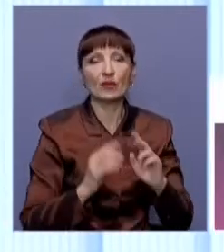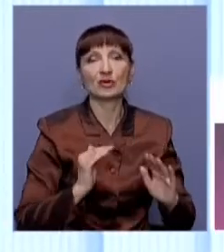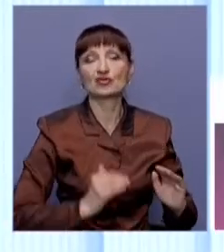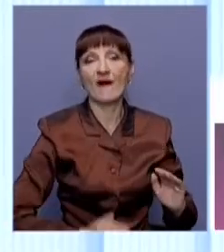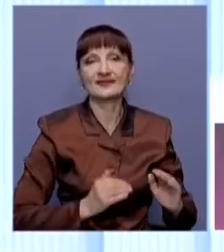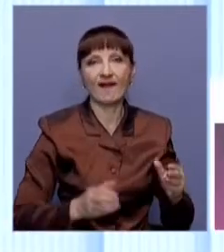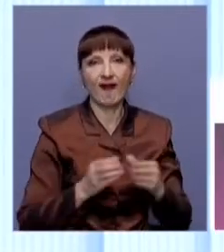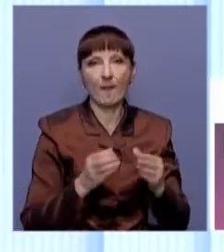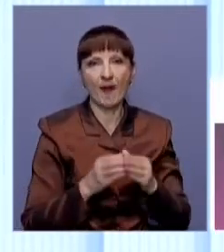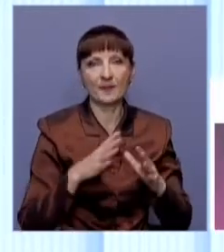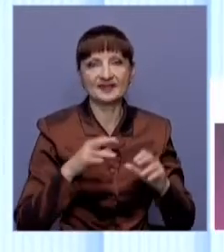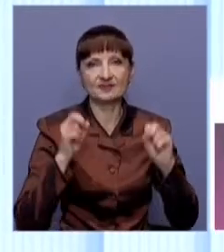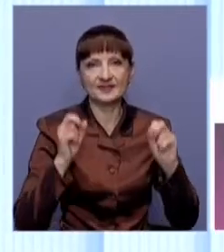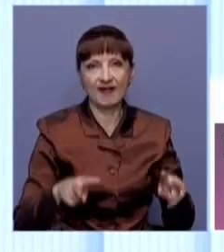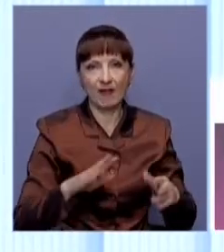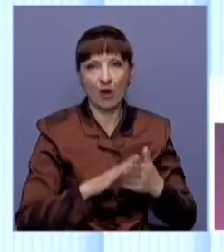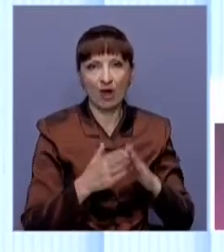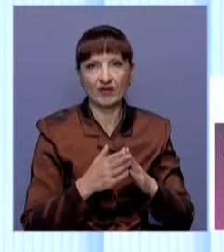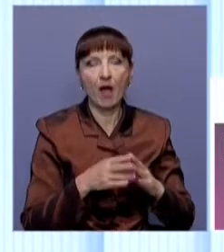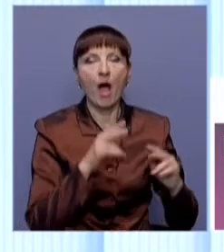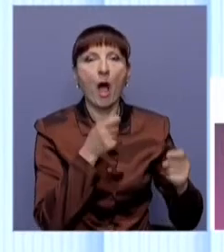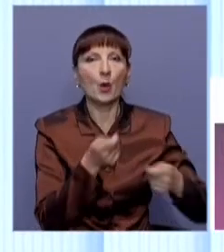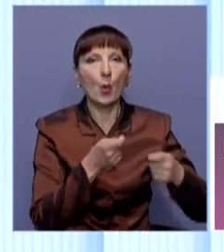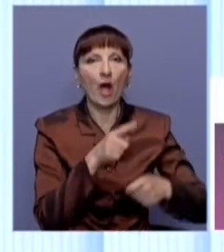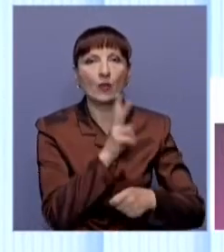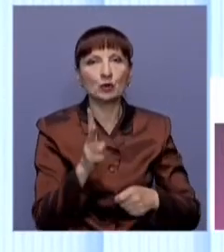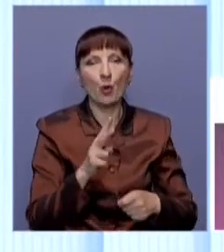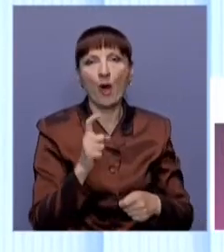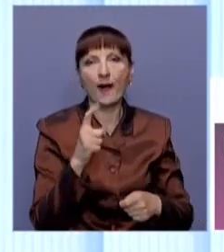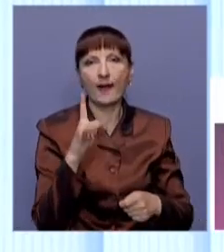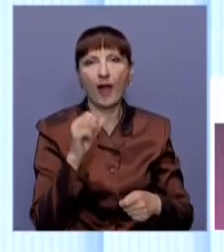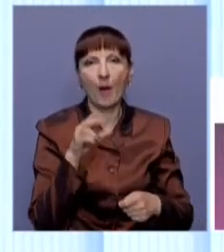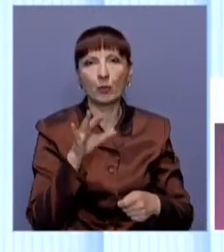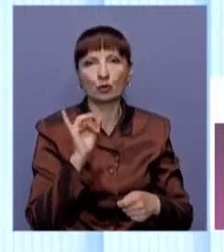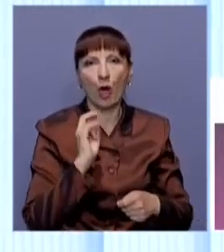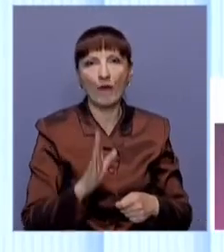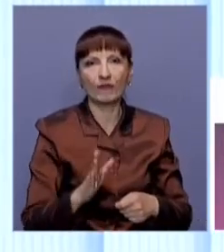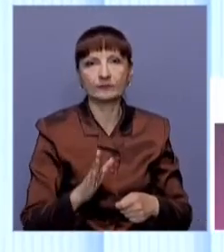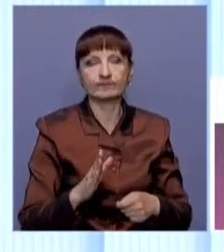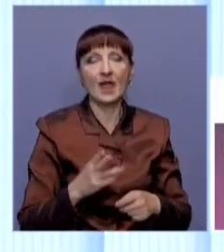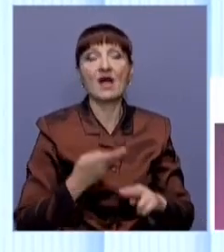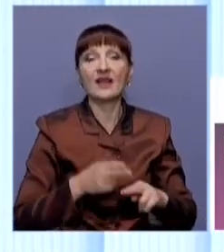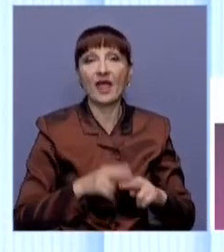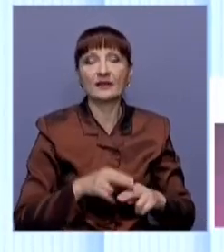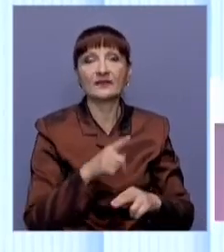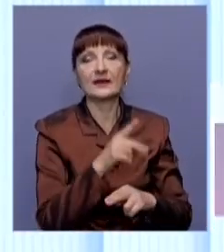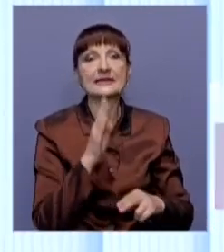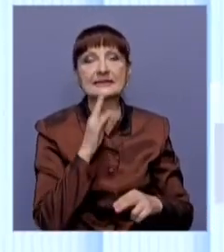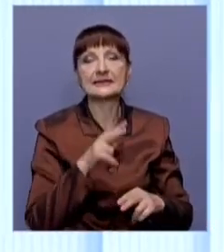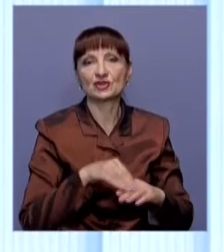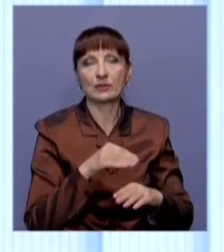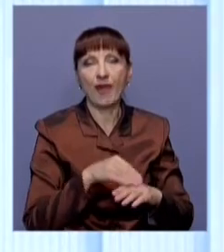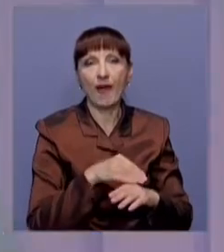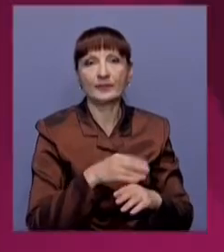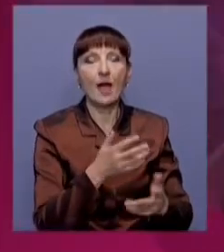компании полностью контролируем руководитель его pg храпунова для этого храпунова подобрала физических лиц который